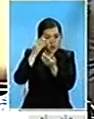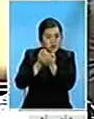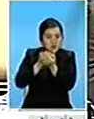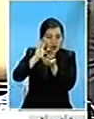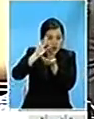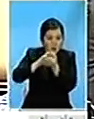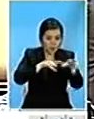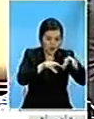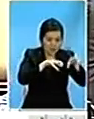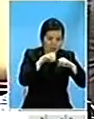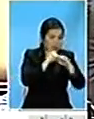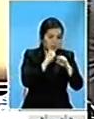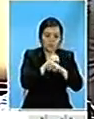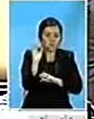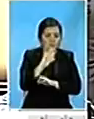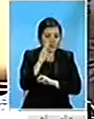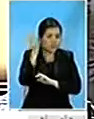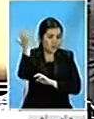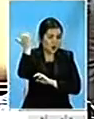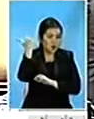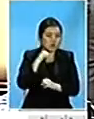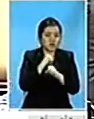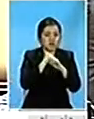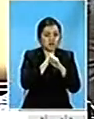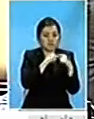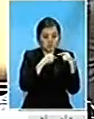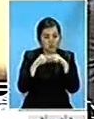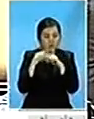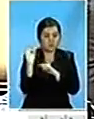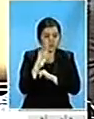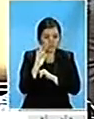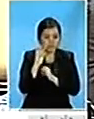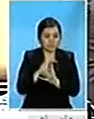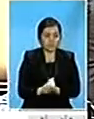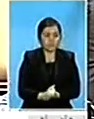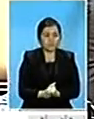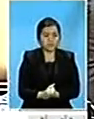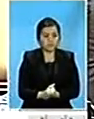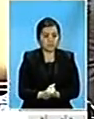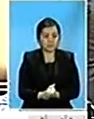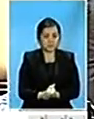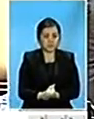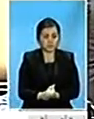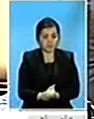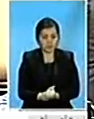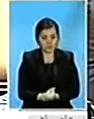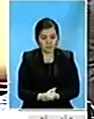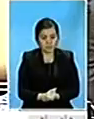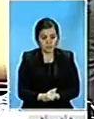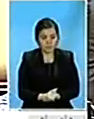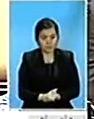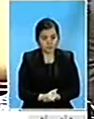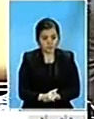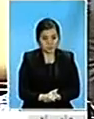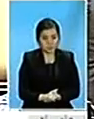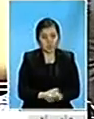งธุรการอย่างที่อาจจะได้เคยมีการกำหนดเป็นแนวทางเอาไว้กับผมขออนุญาตไม่กราบเรียนในส่วนที่เป็นประเด็นอื่นๆนะ